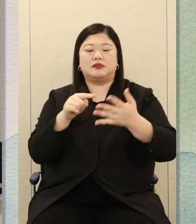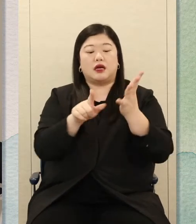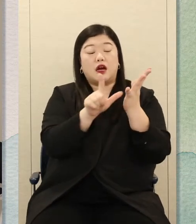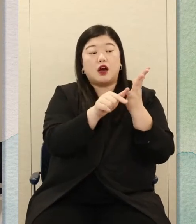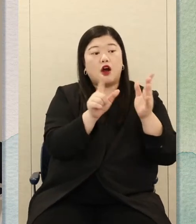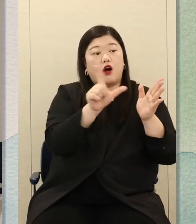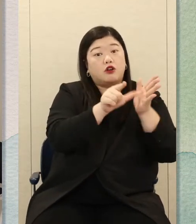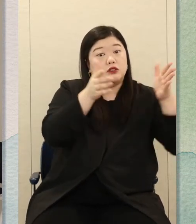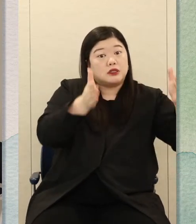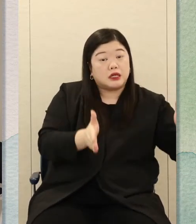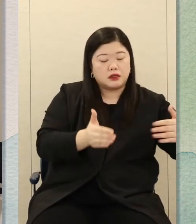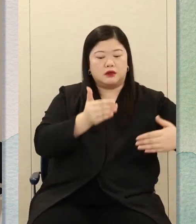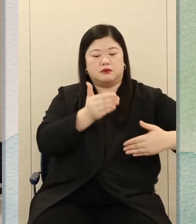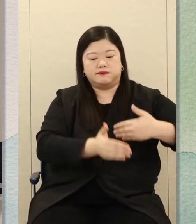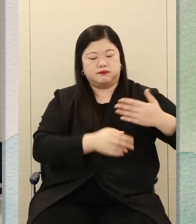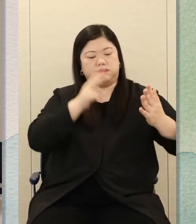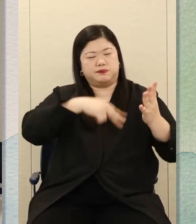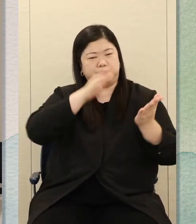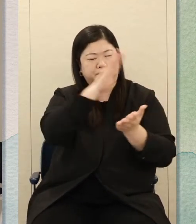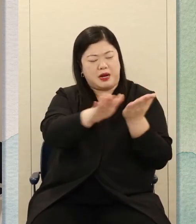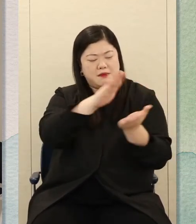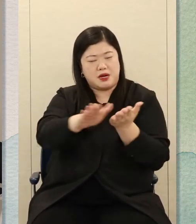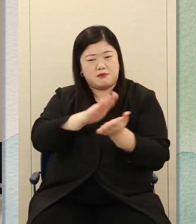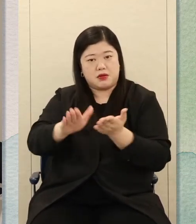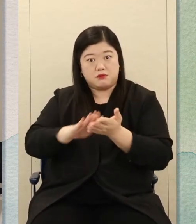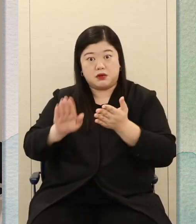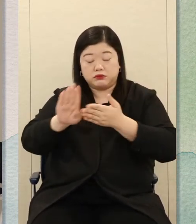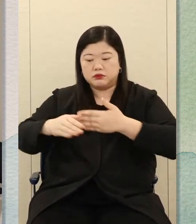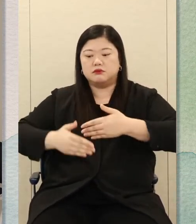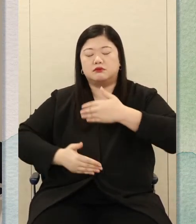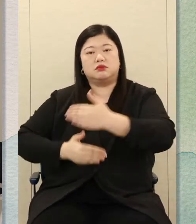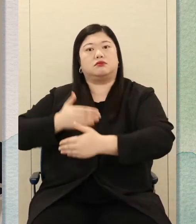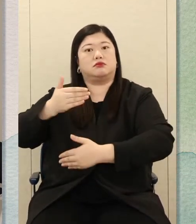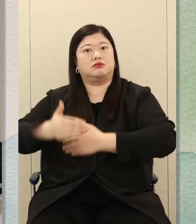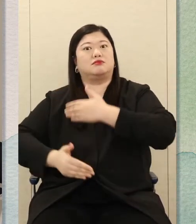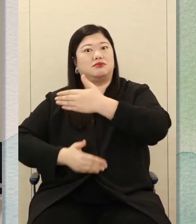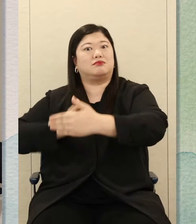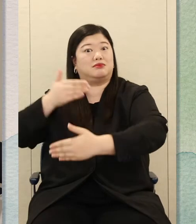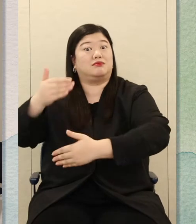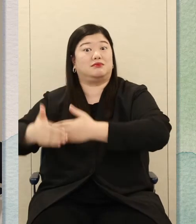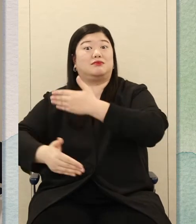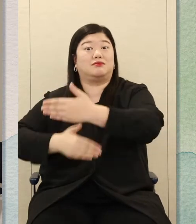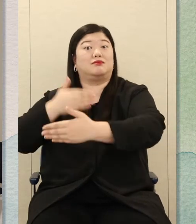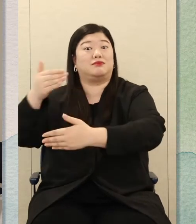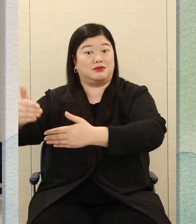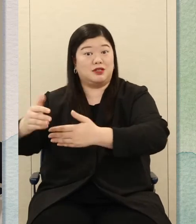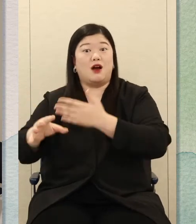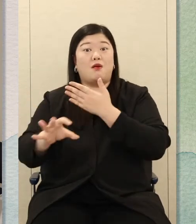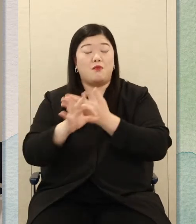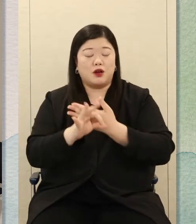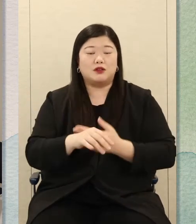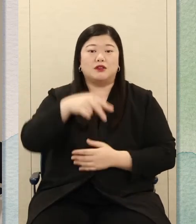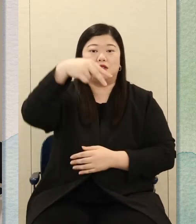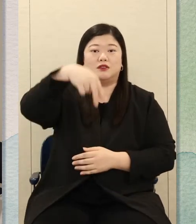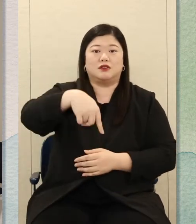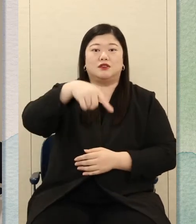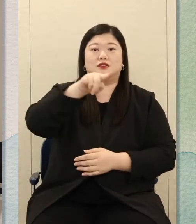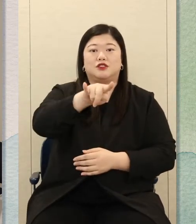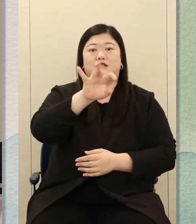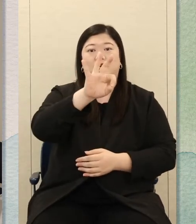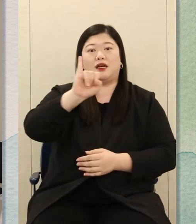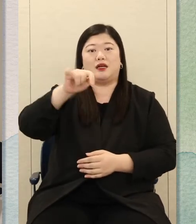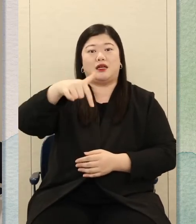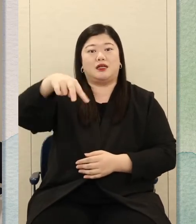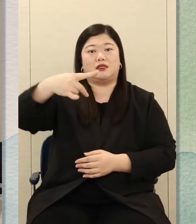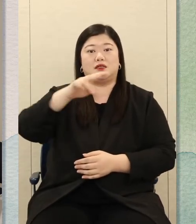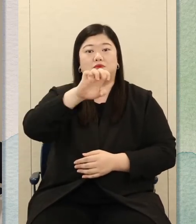정해서 예, 특정한 것들이 끝날 수 있게 가령 셰익스피어 4대 비극 올해 상반기